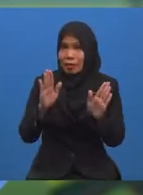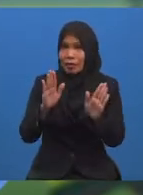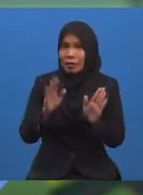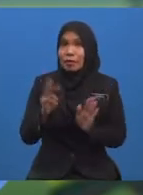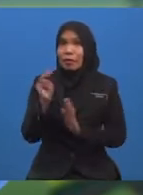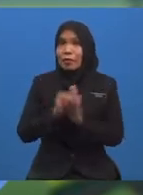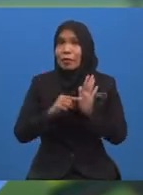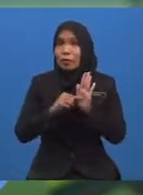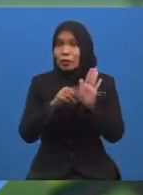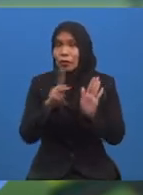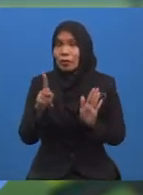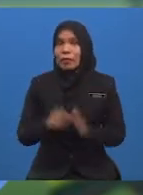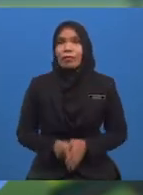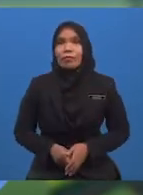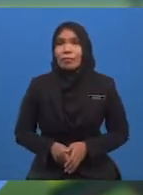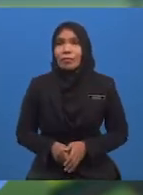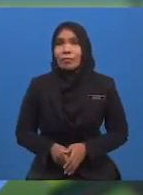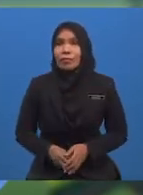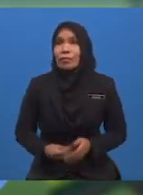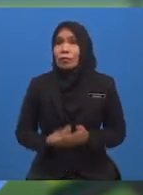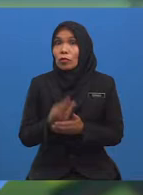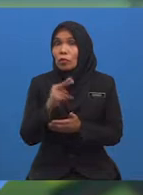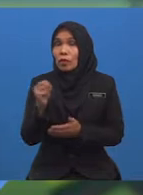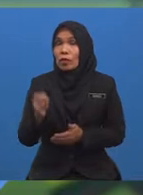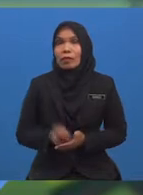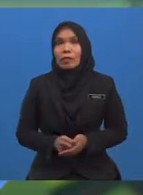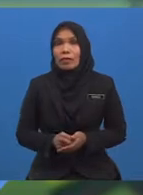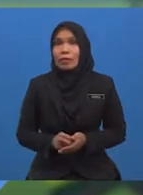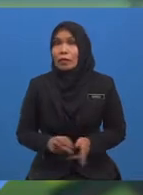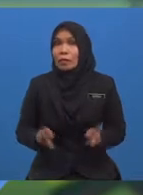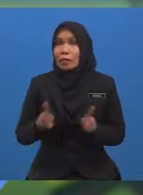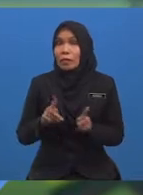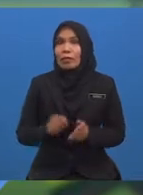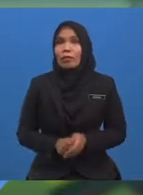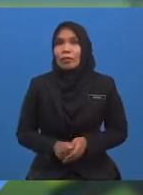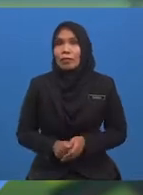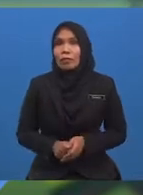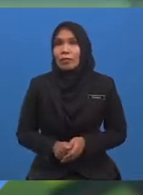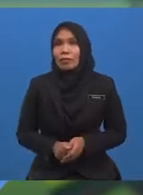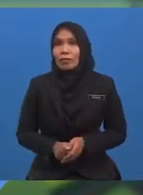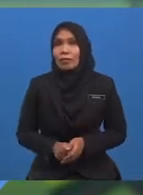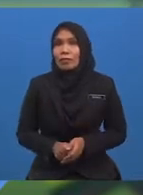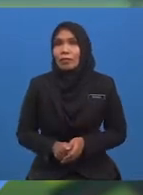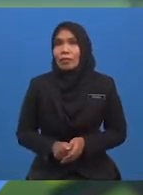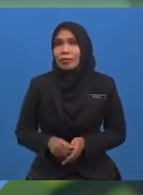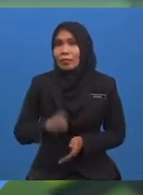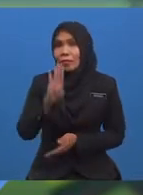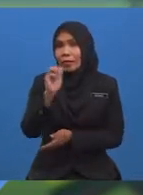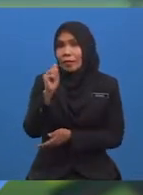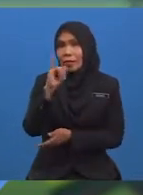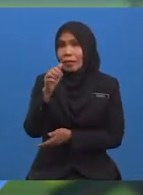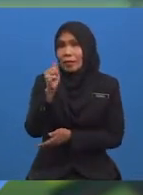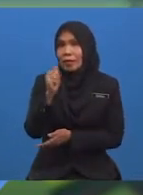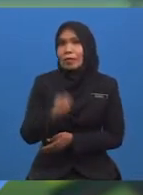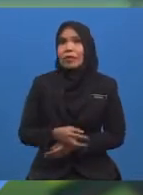menunjukkan tumbuhan juga memerlukan nutrien atau baja untuk pembesaran